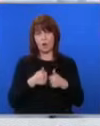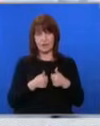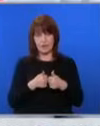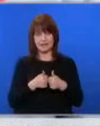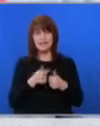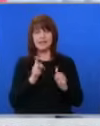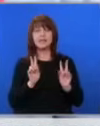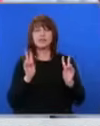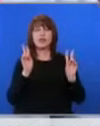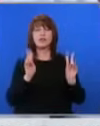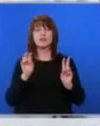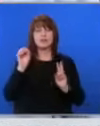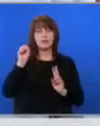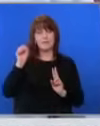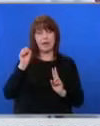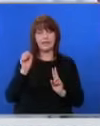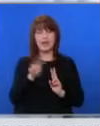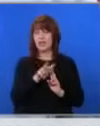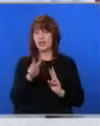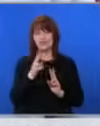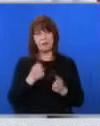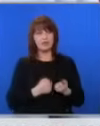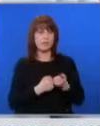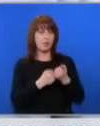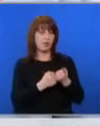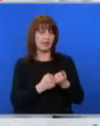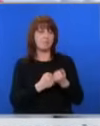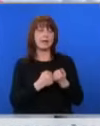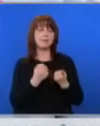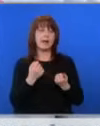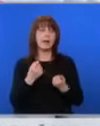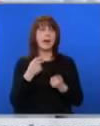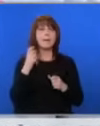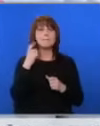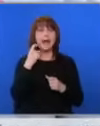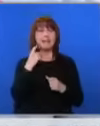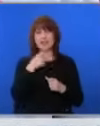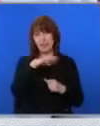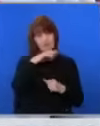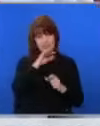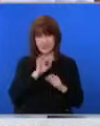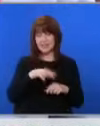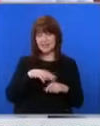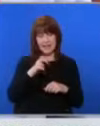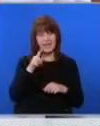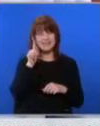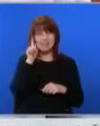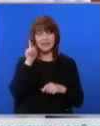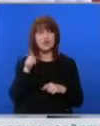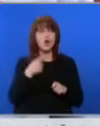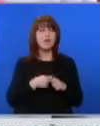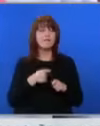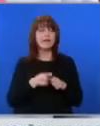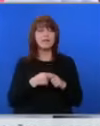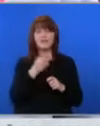партия. Да ви кажа, и двамата подкрепяме президента Байдън. Да, той е възрастен, но знаете ли какво? Мисля, че той направи